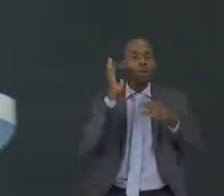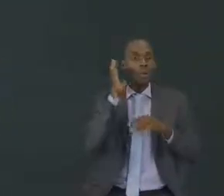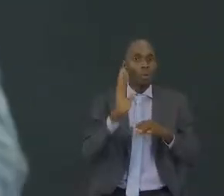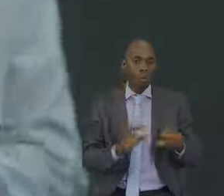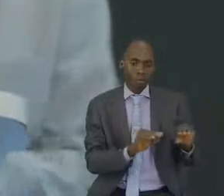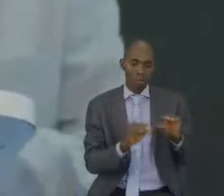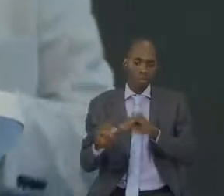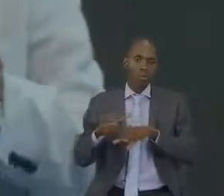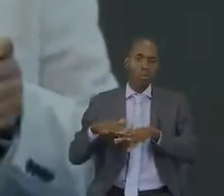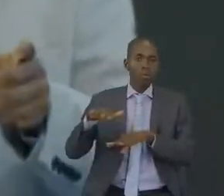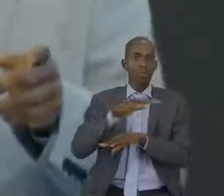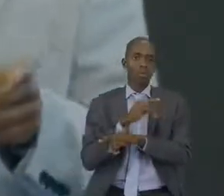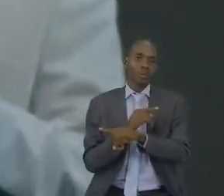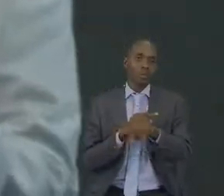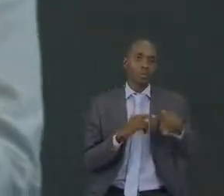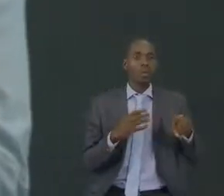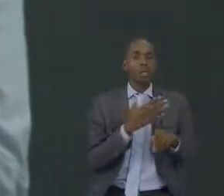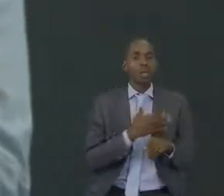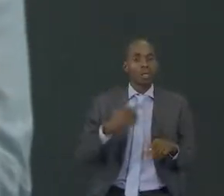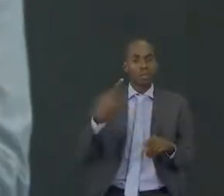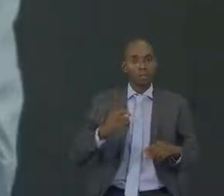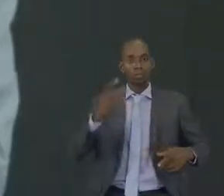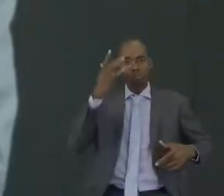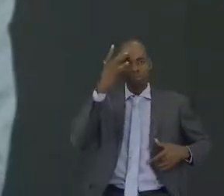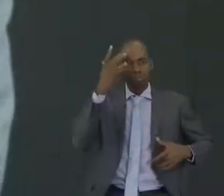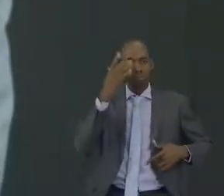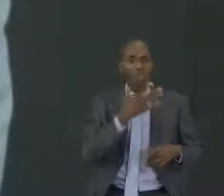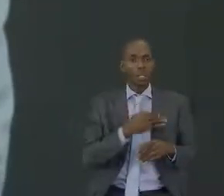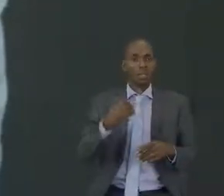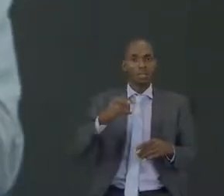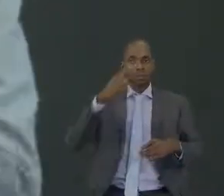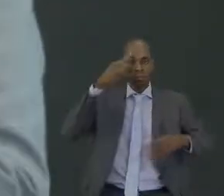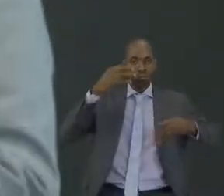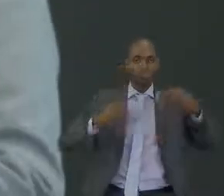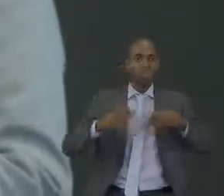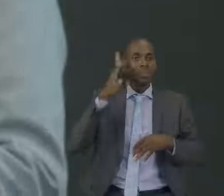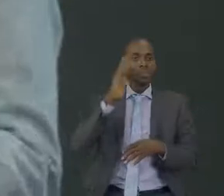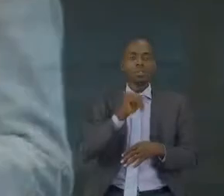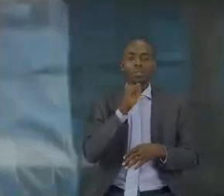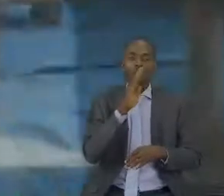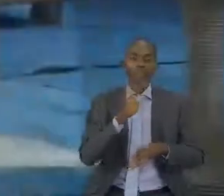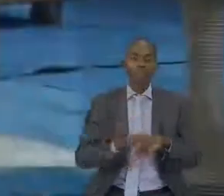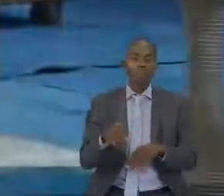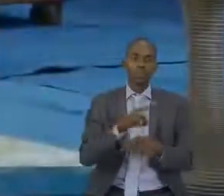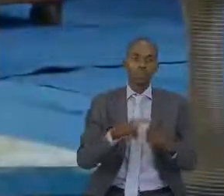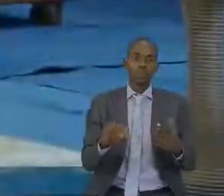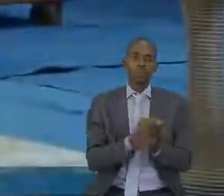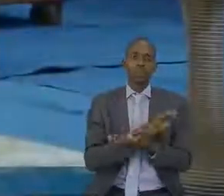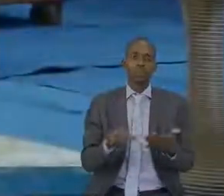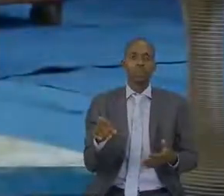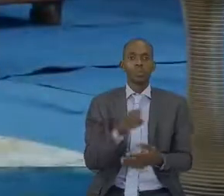vous, et il n'y aura point de plaie, point de jugement qui vous détruise. Quand